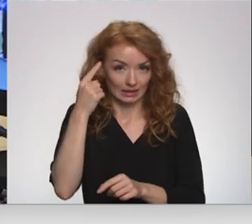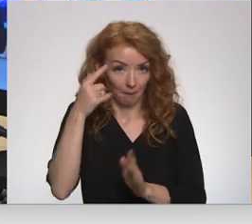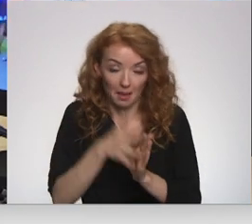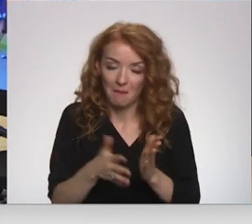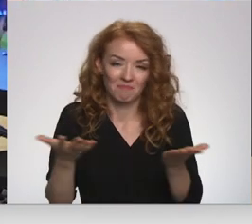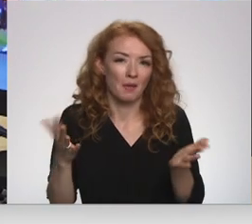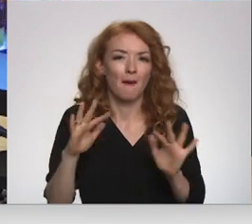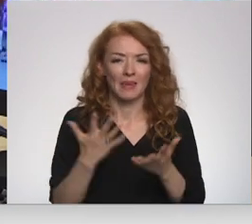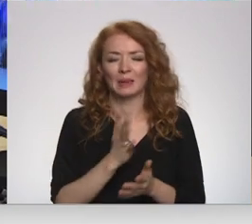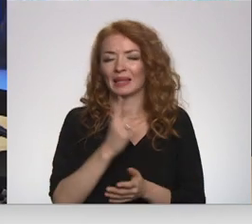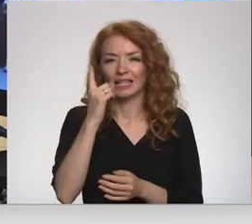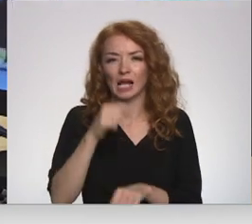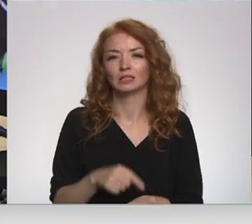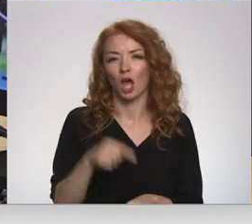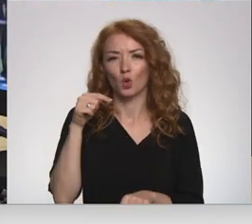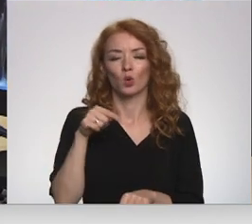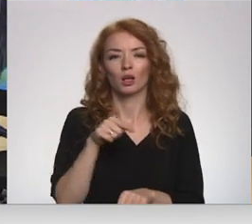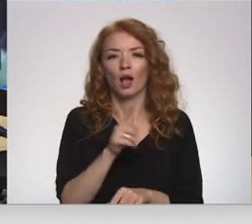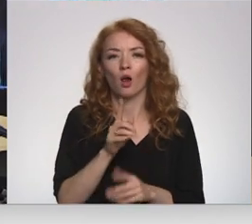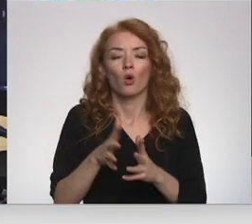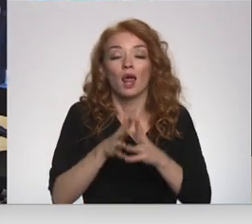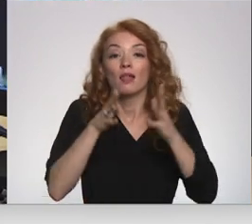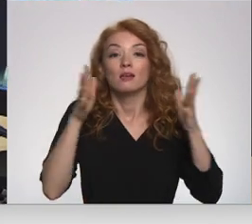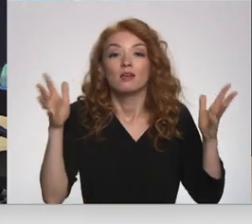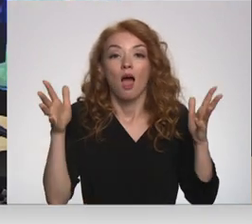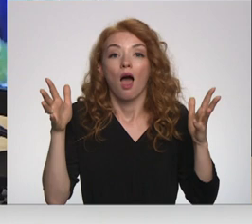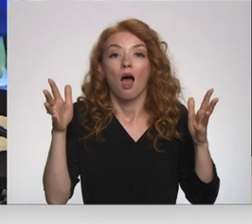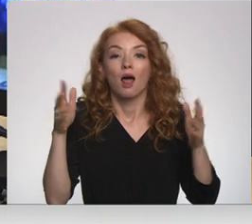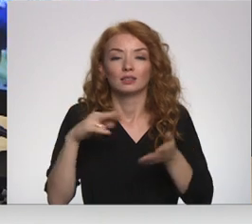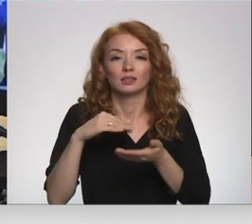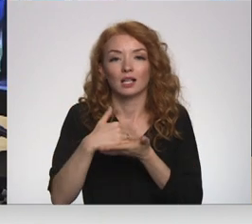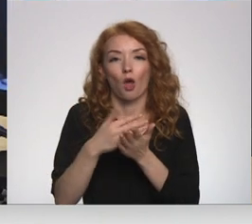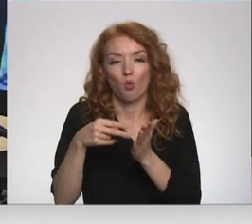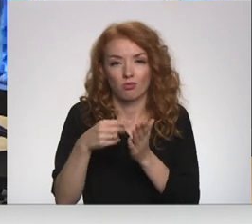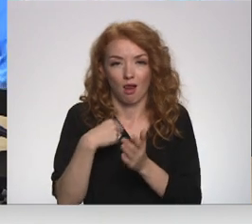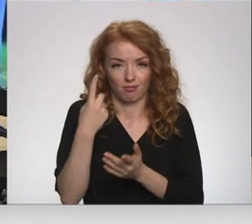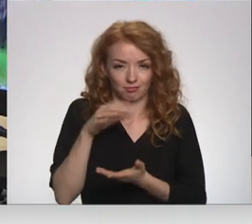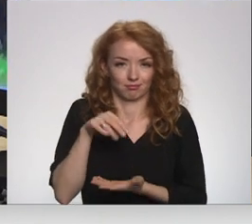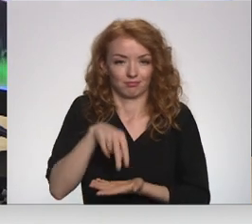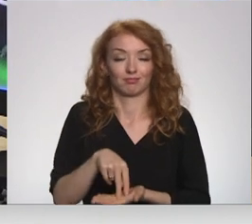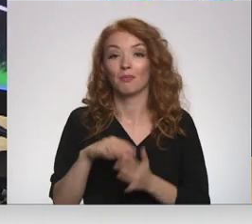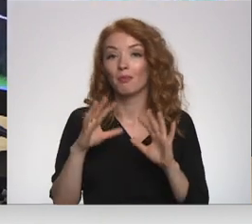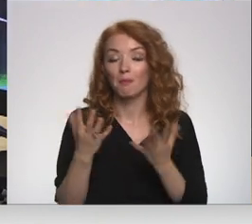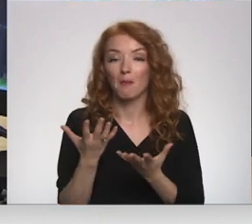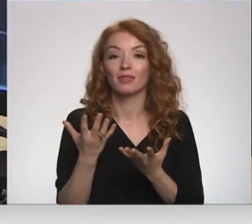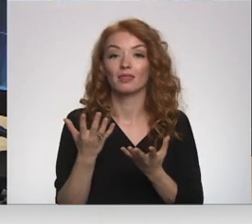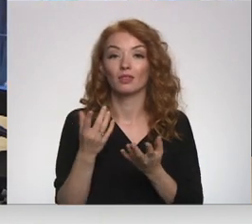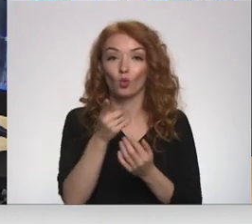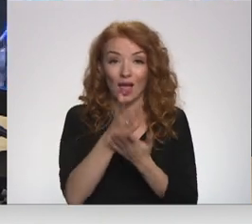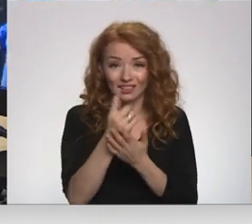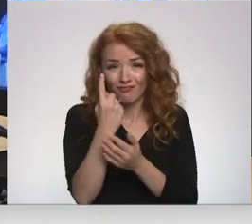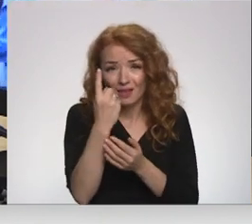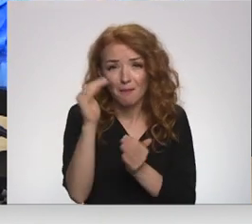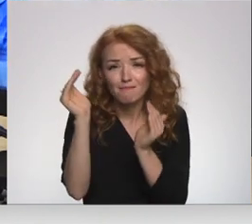kas bija tāda sajūta, ka tas ir kaut kā liela sastāvdaļa. Bet tāda, kur it kā tu esi tāds